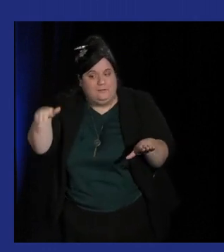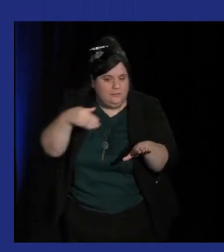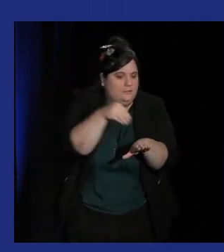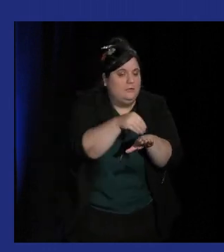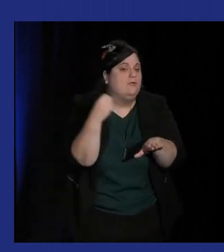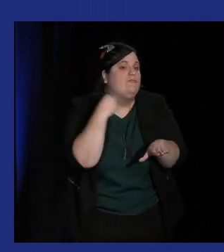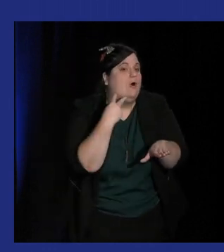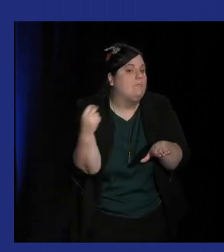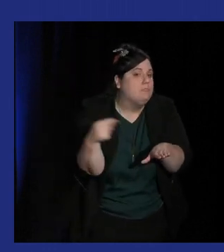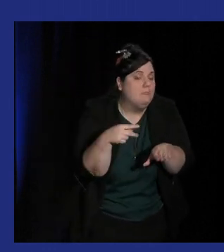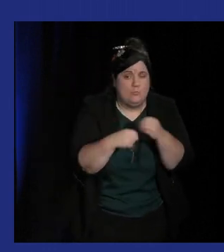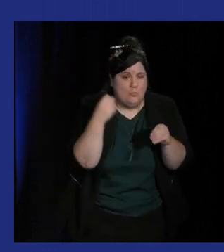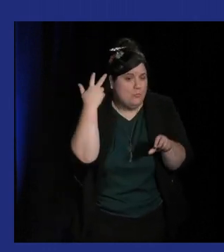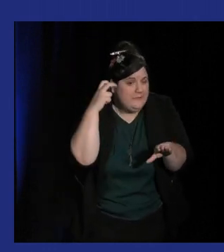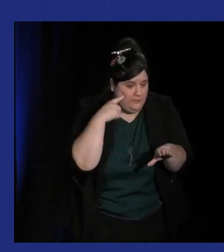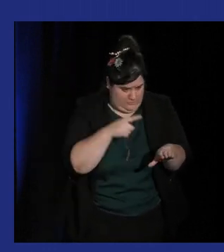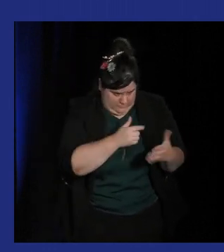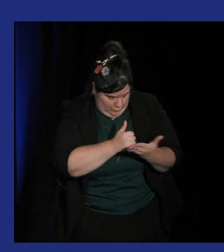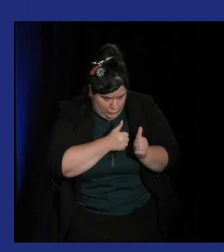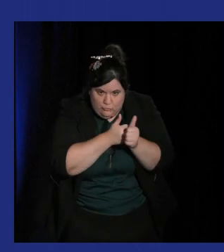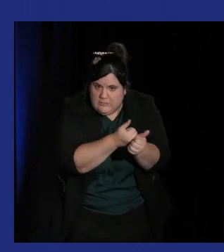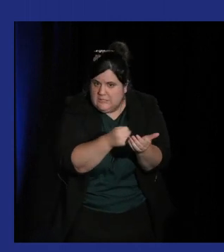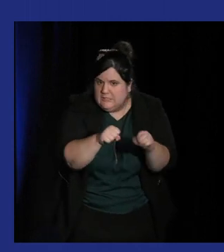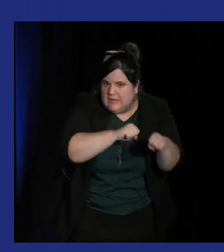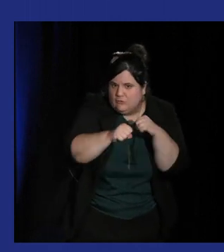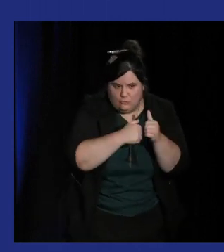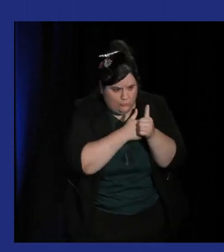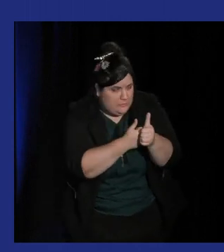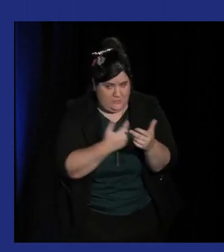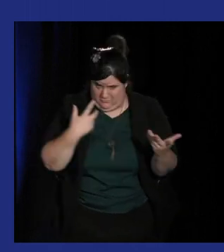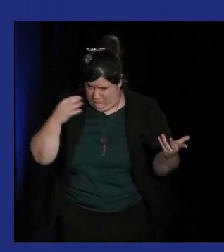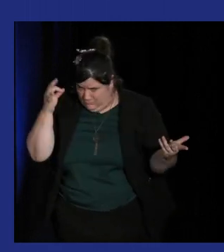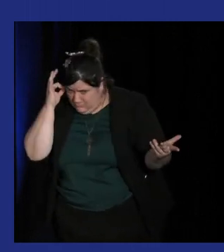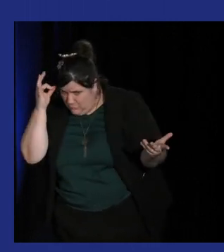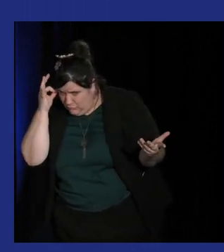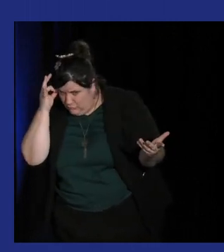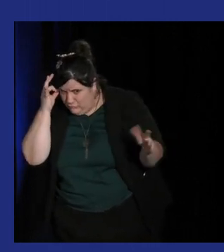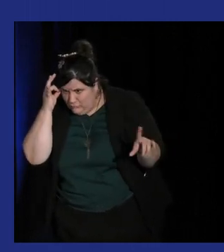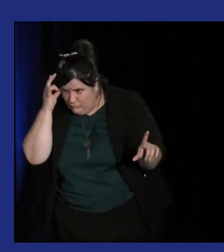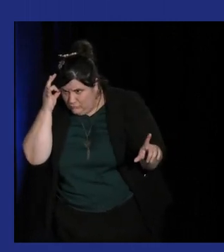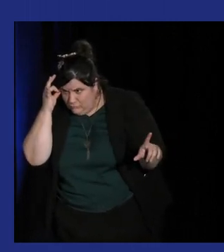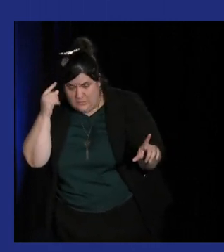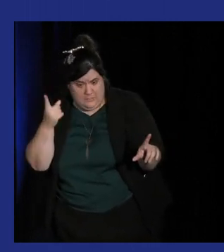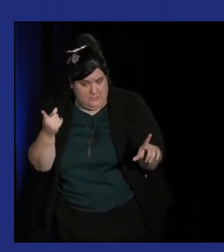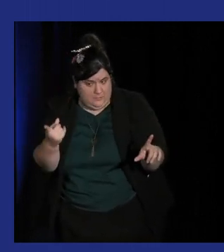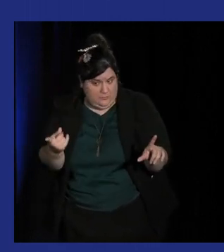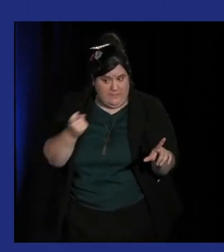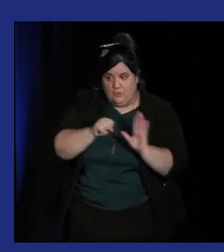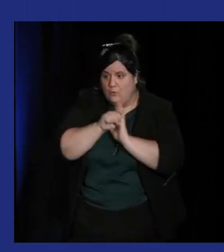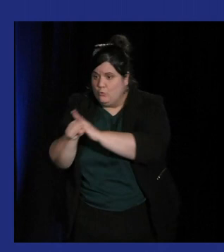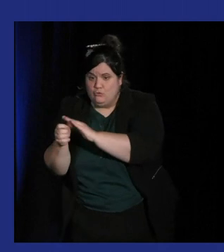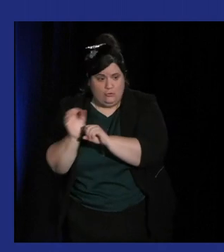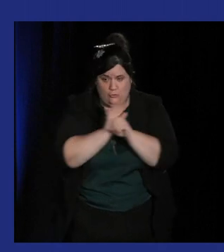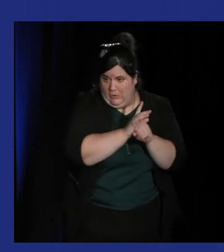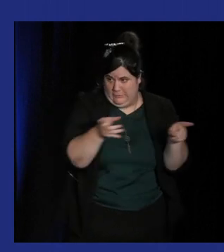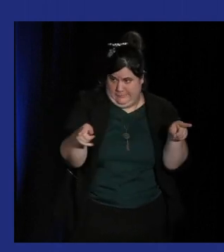déjà faut jouer les sons au bon moment vous qui sont 2D que vous entendez de la même manière de gauche je dois à droite vous avez